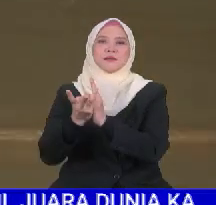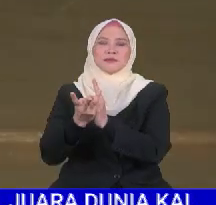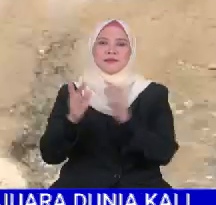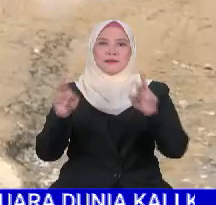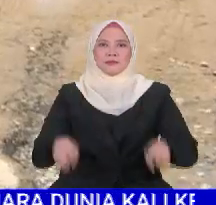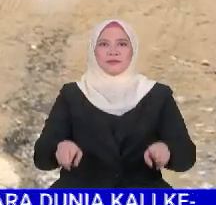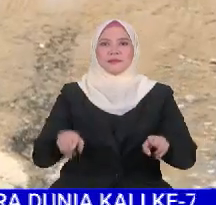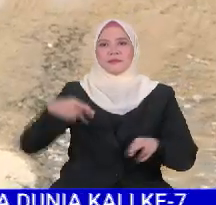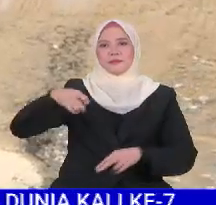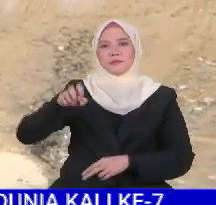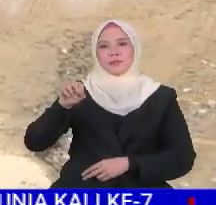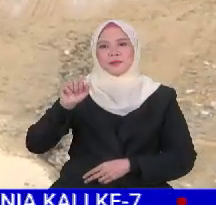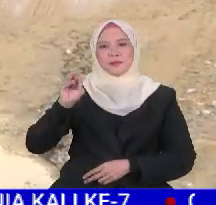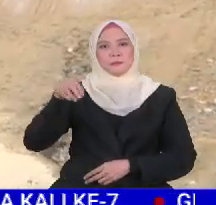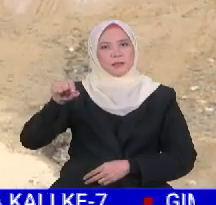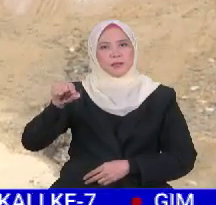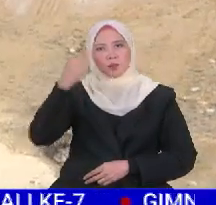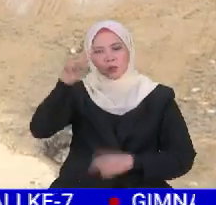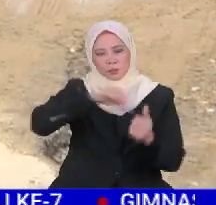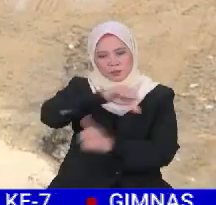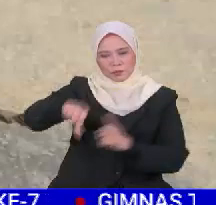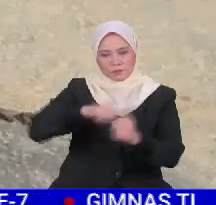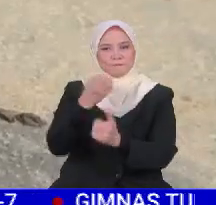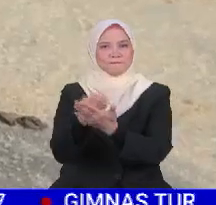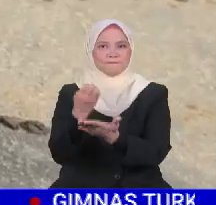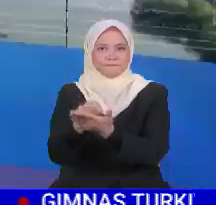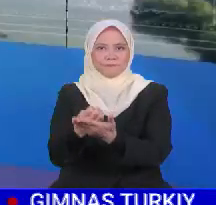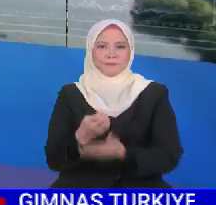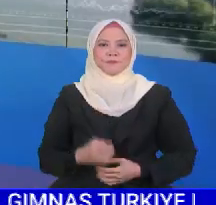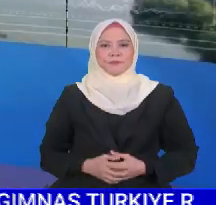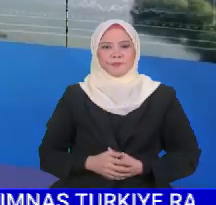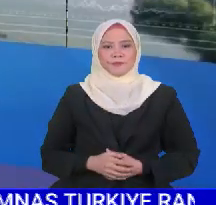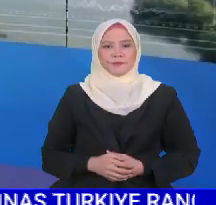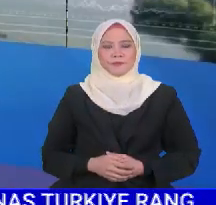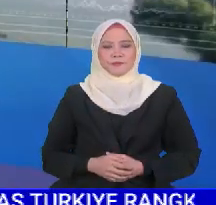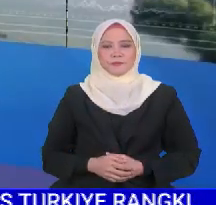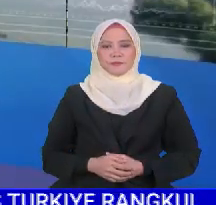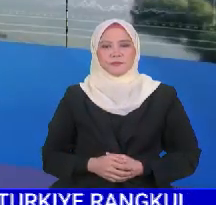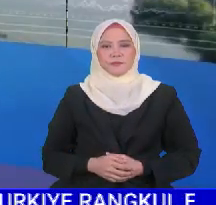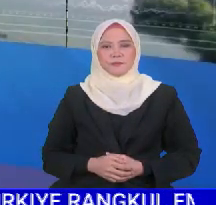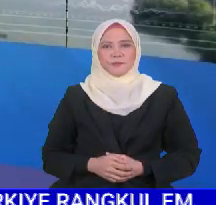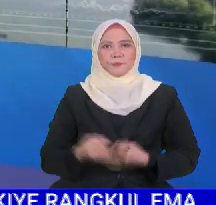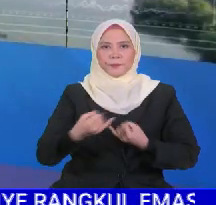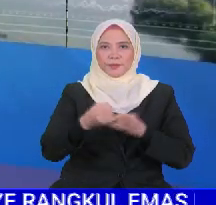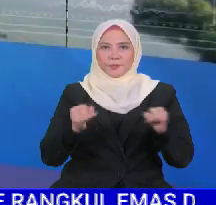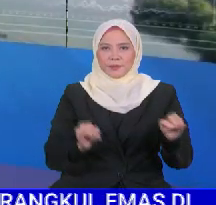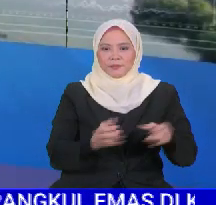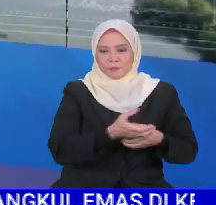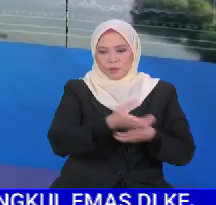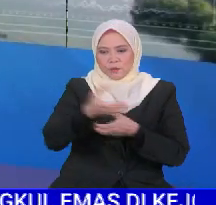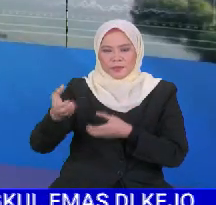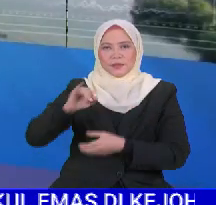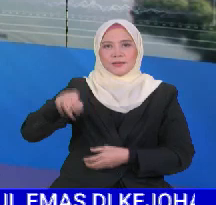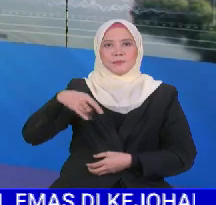di pinapan khususnya dalam aspek sosial ekonomi jabatan Bomba dan penyelamat